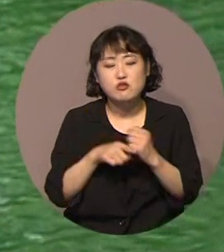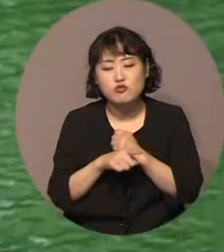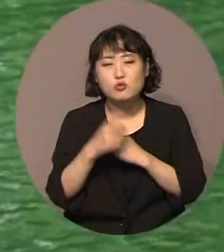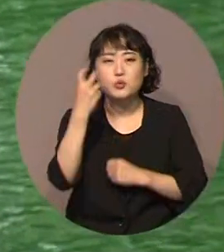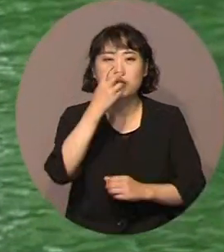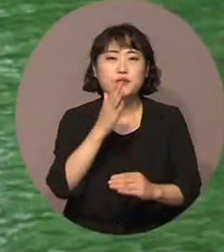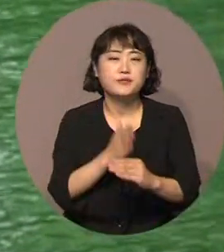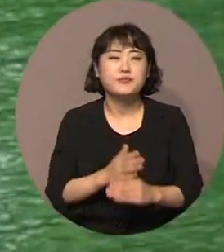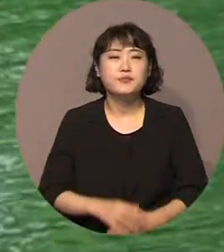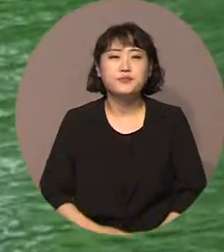있습니다